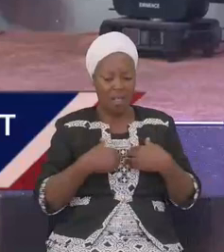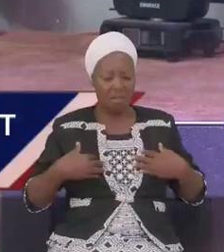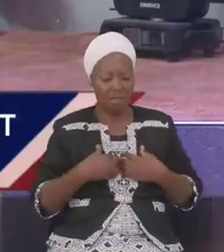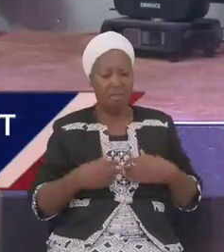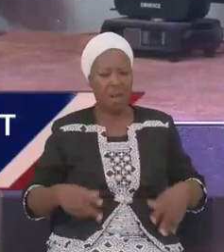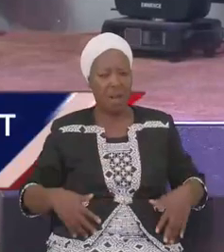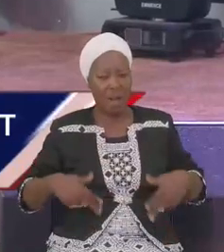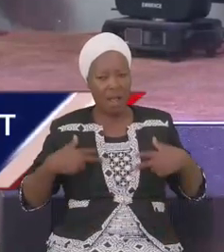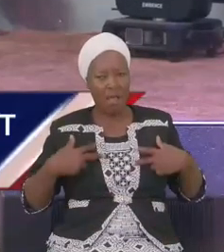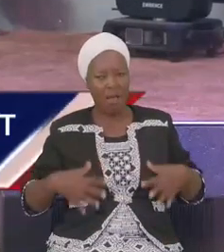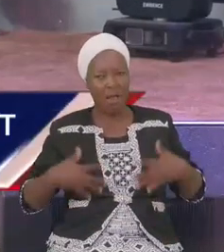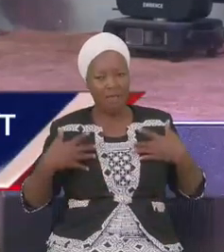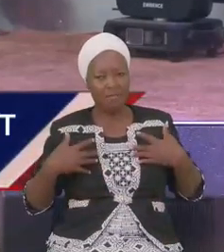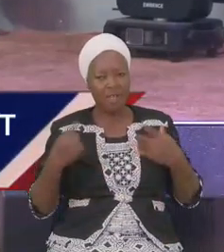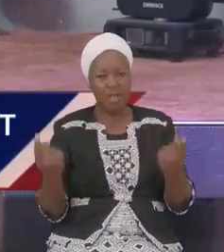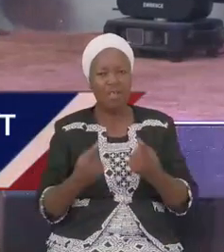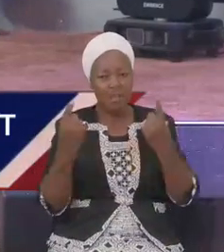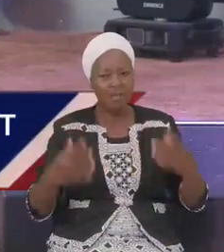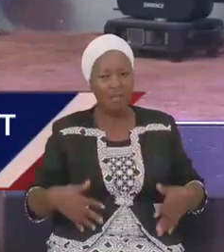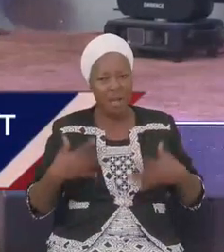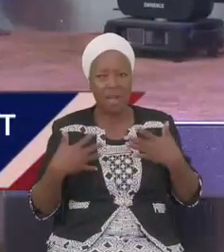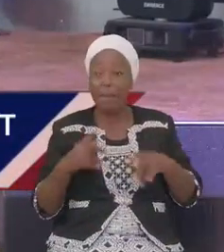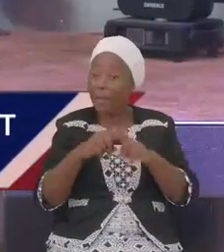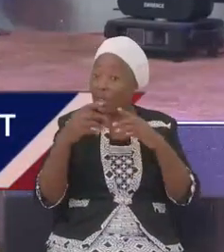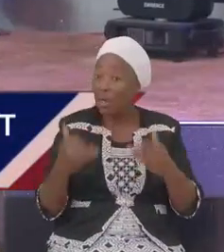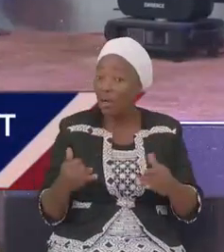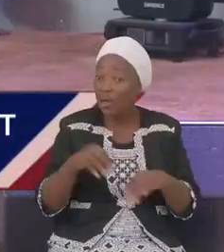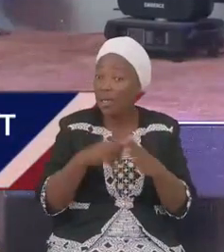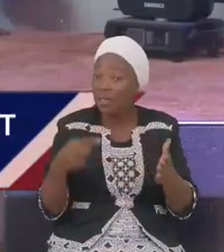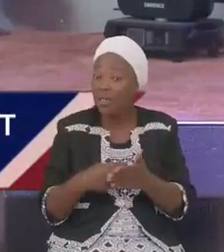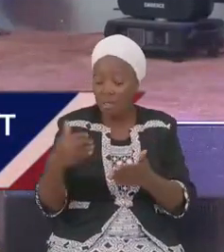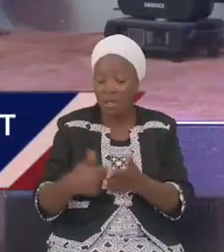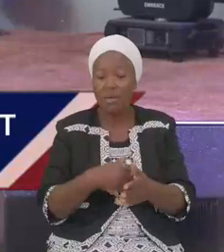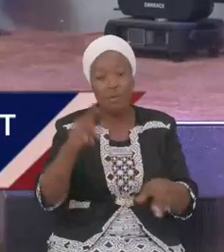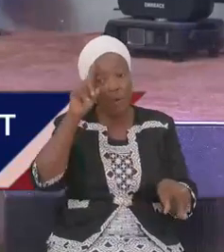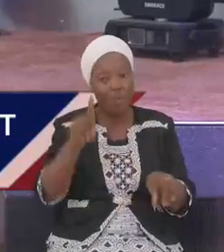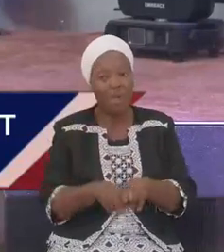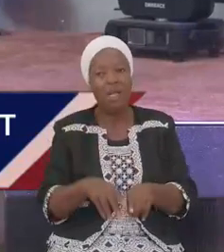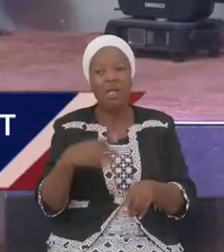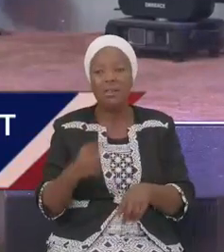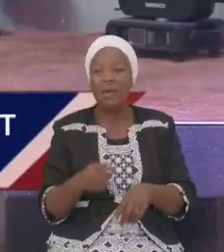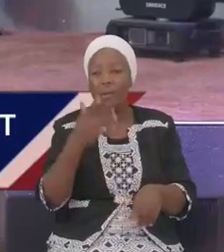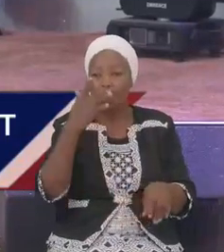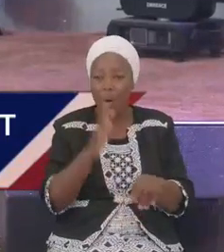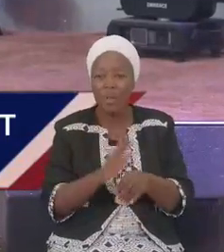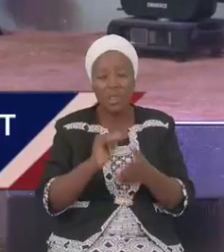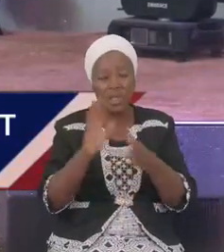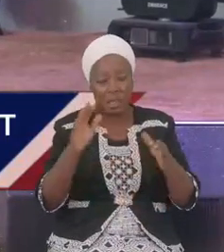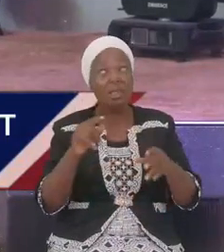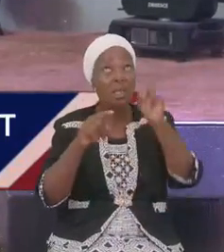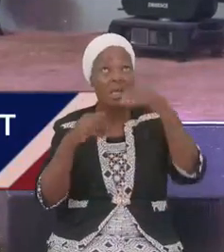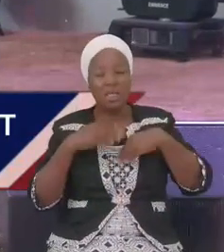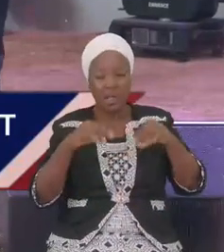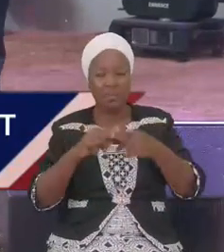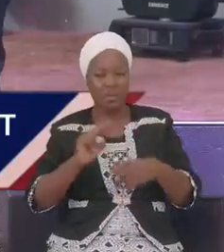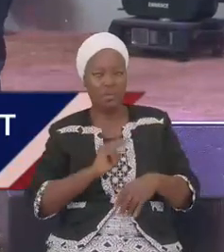vie ordinaire, la vie pécheresse, mais dans cette nouvelle alliance, la promesse que Dieu nous